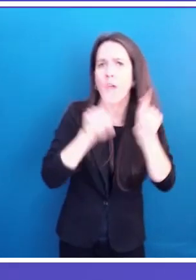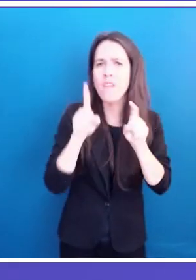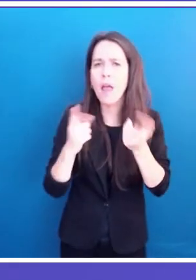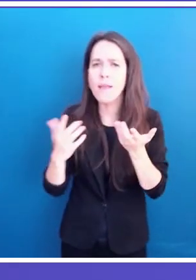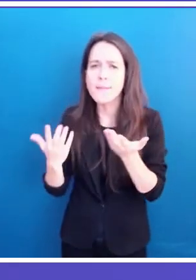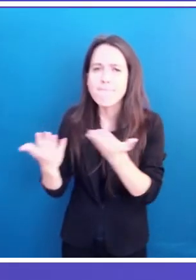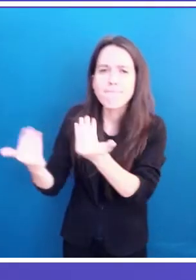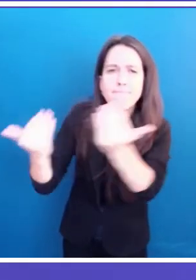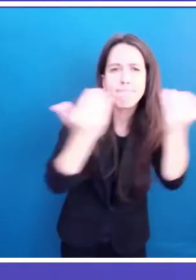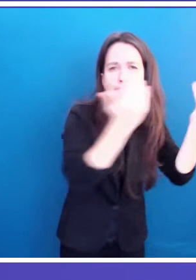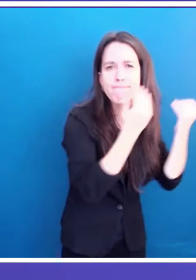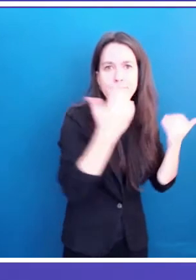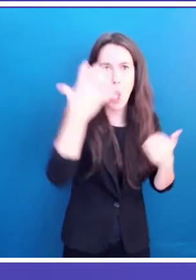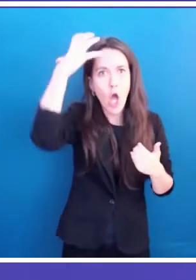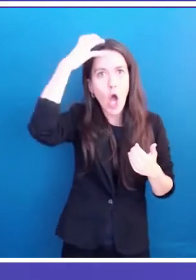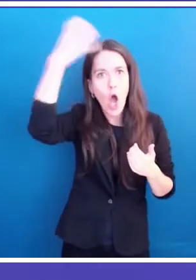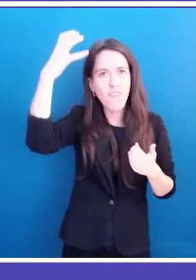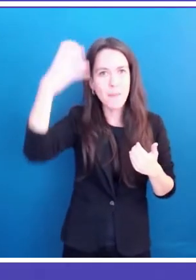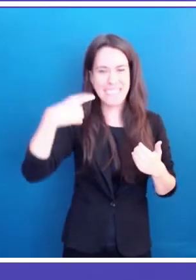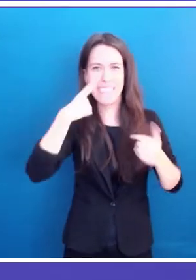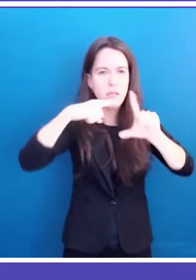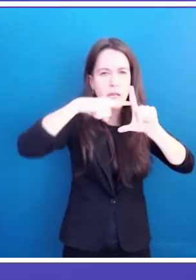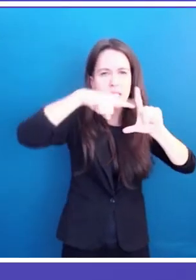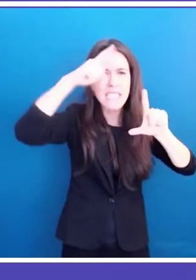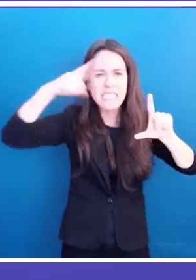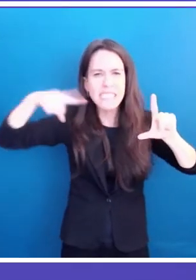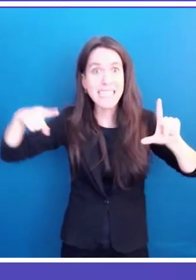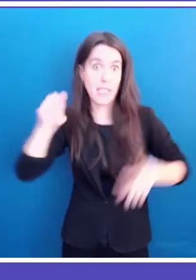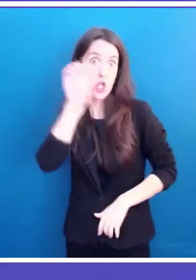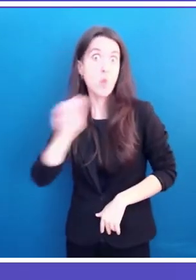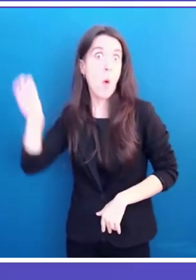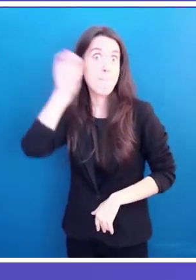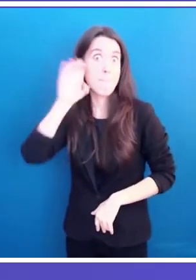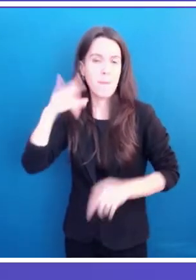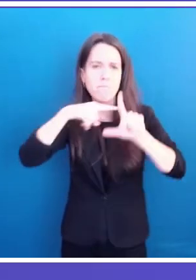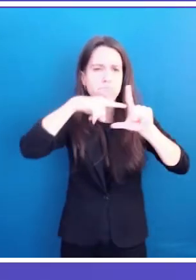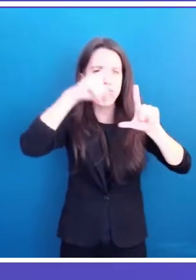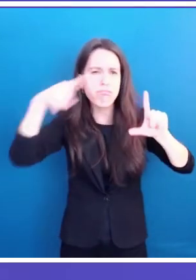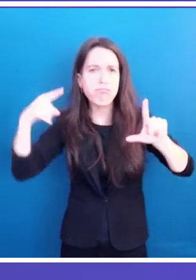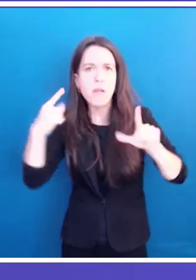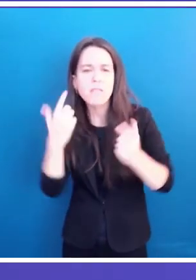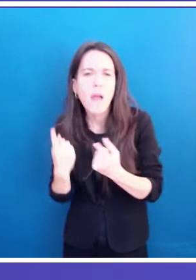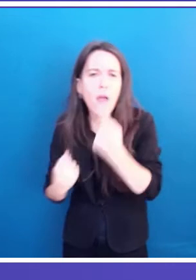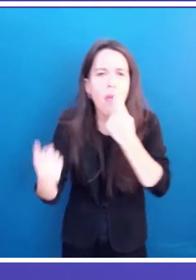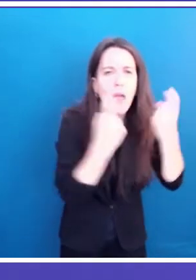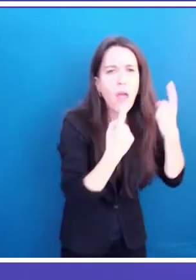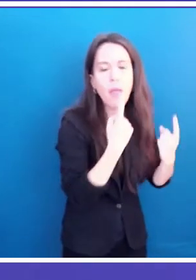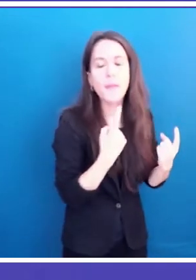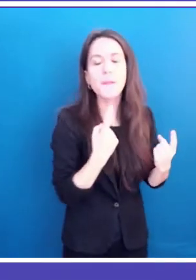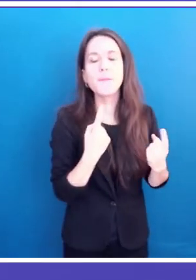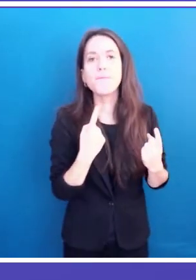المعهد المعهد الإحصاءات في أوروبا كانت النسبة هي 45% نسبة مشاركة النساء، أي أن أكثر